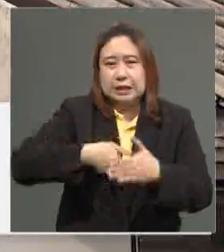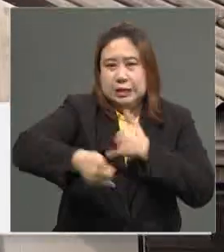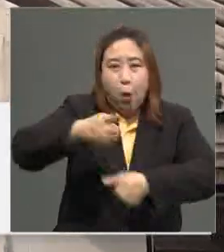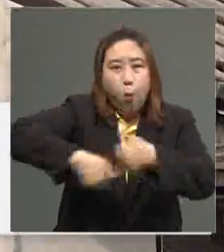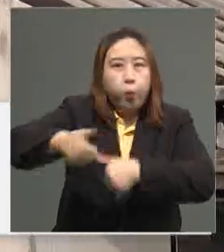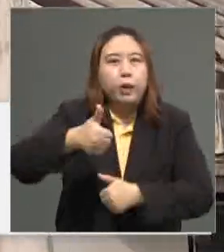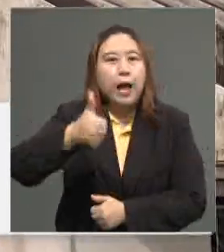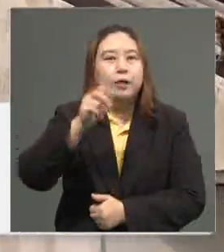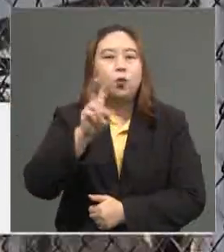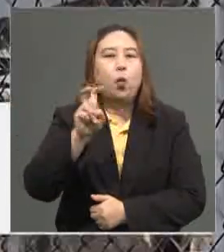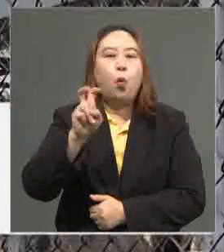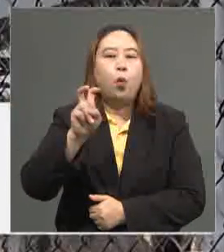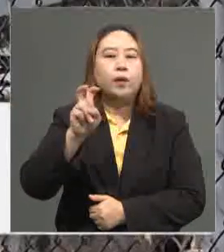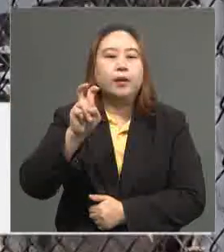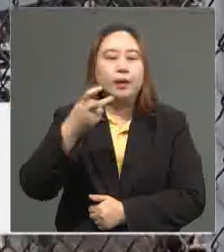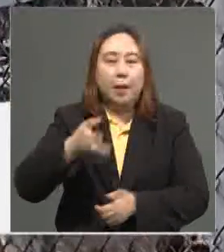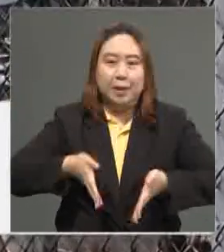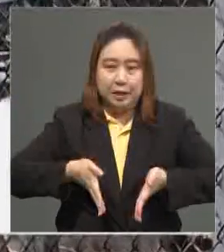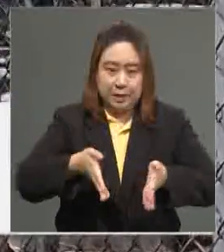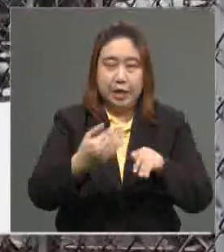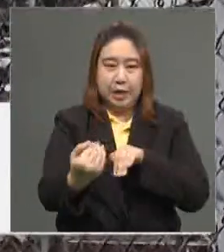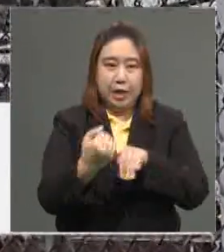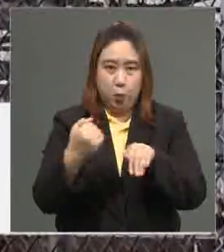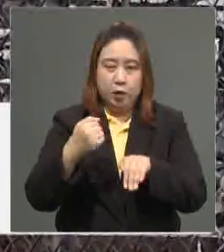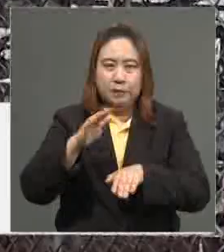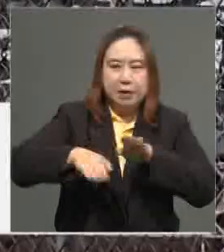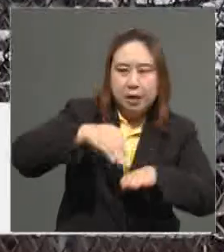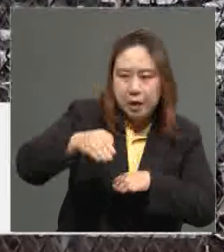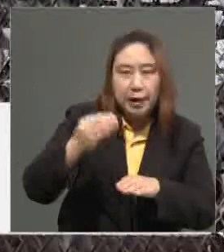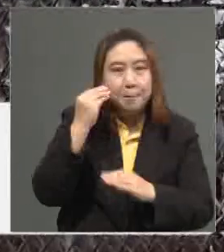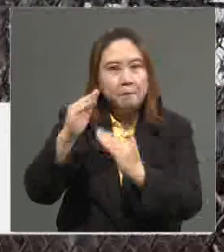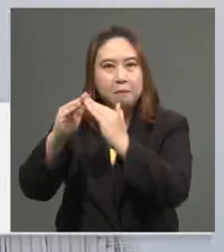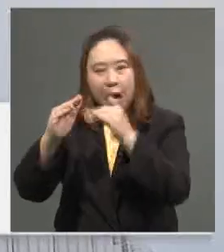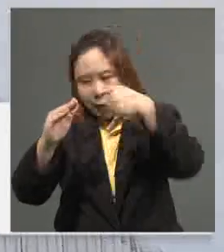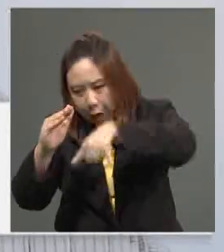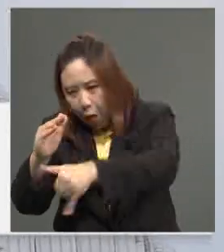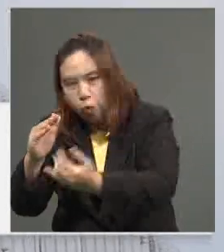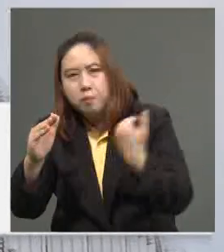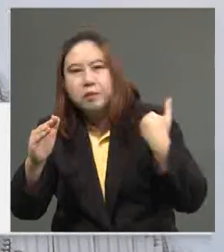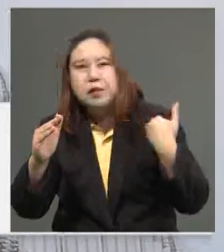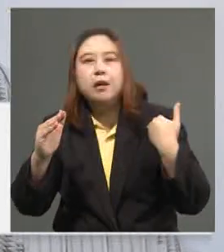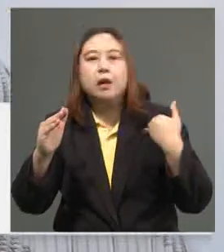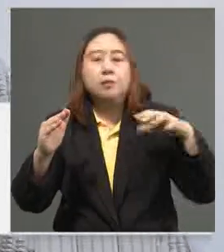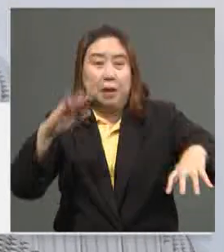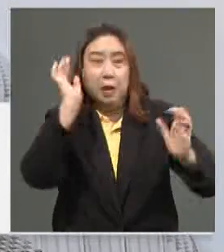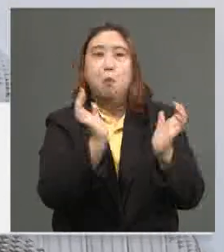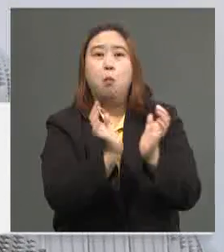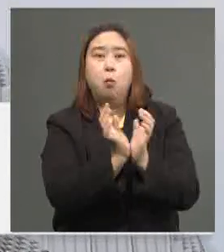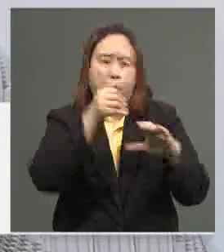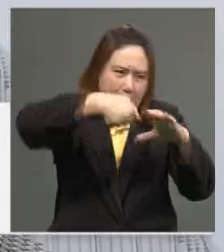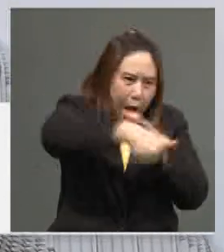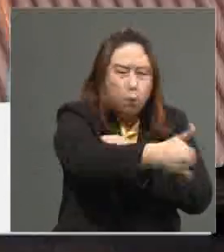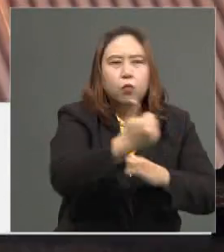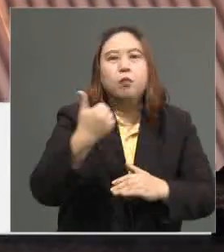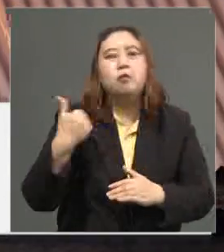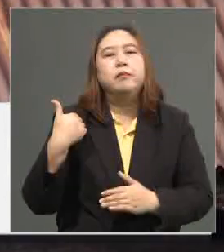200ตัวไปเดินบนถนนปีนป่ายเข้าบ้านเรือนของประชาชนบางส่วนเนี่ยถึงขนาดบุกสถานีตำรวจภูธรท้าหินเลย